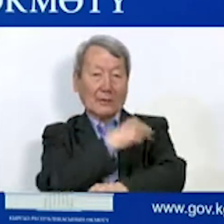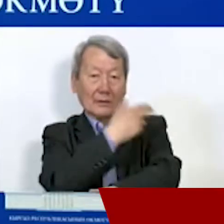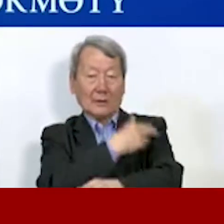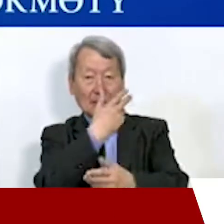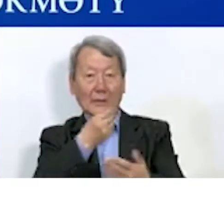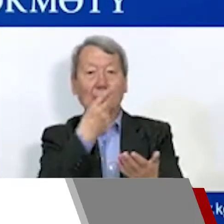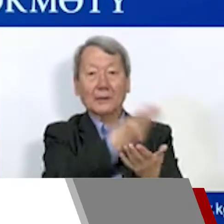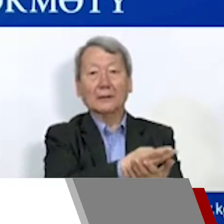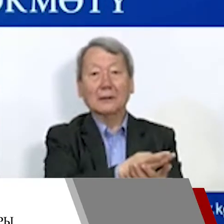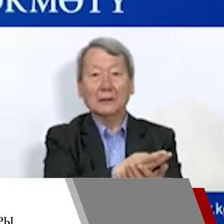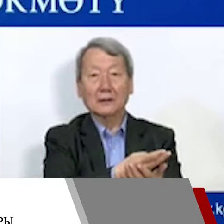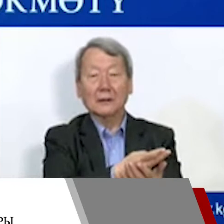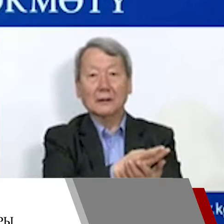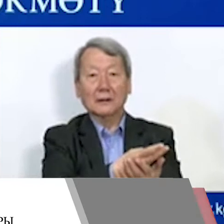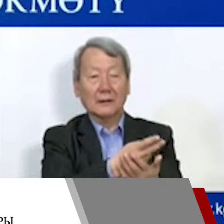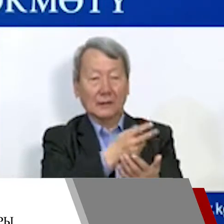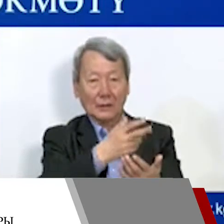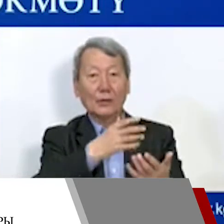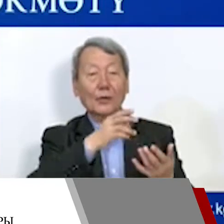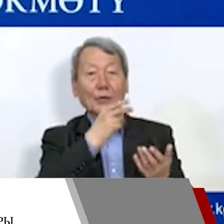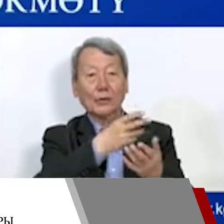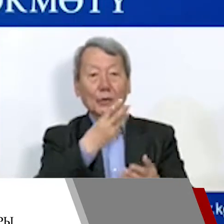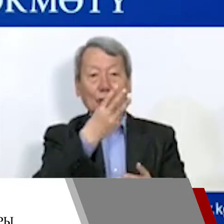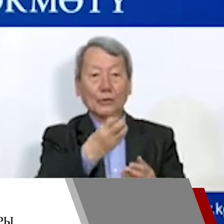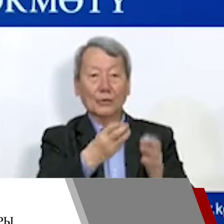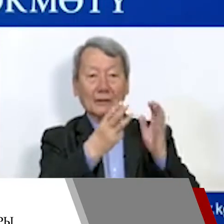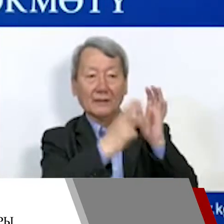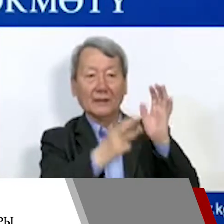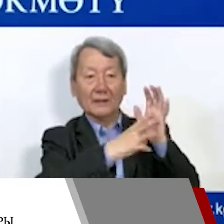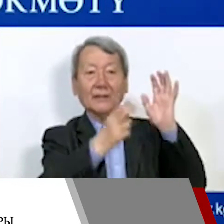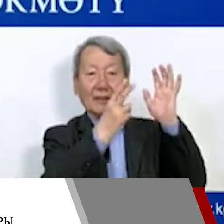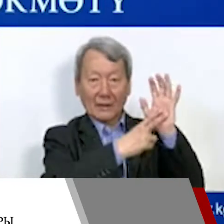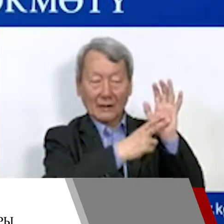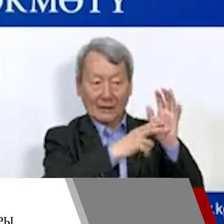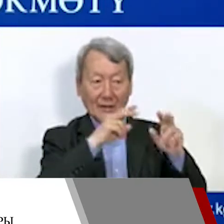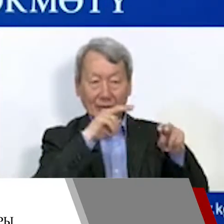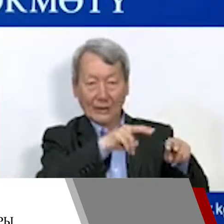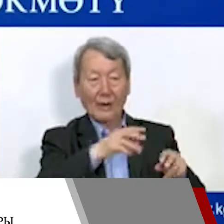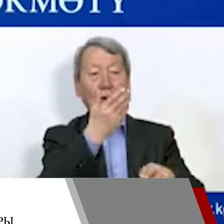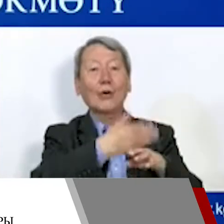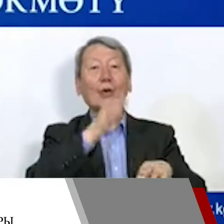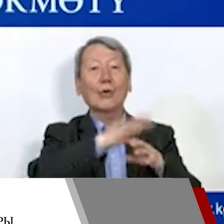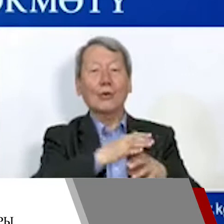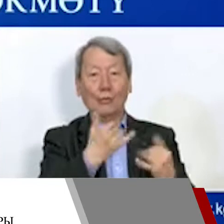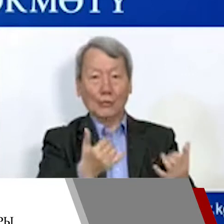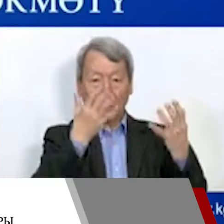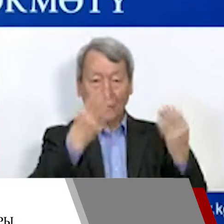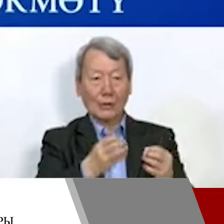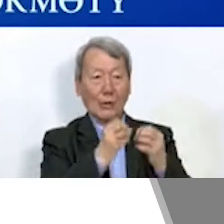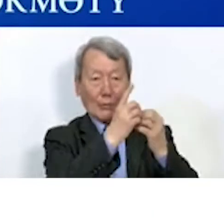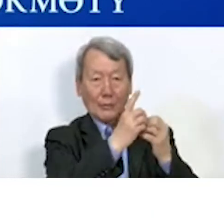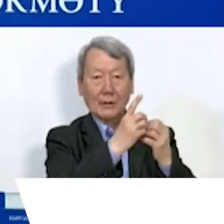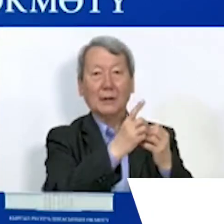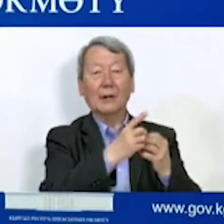стационарларда жаткан бейтаптардын саны 387 болду. Оор абалдагысы бүгүнкү күнү